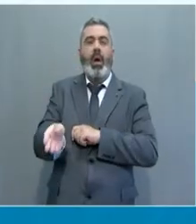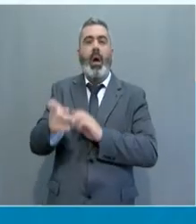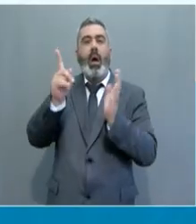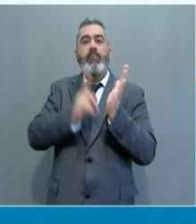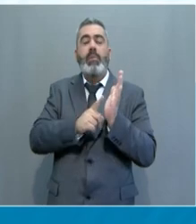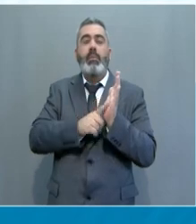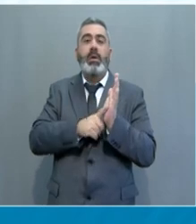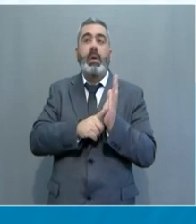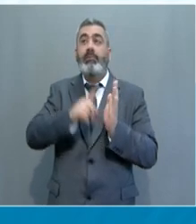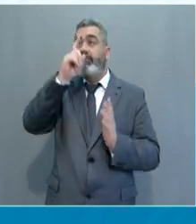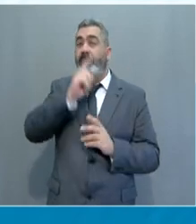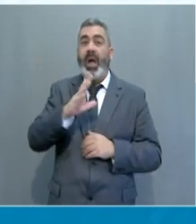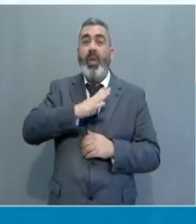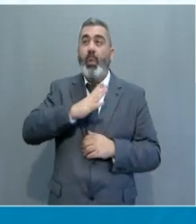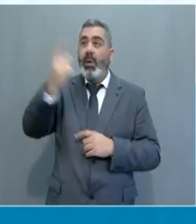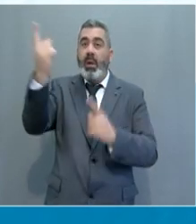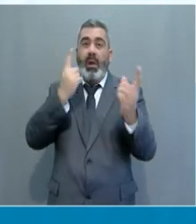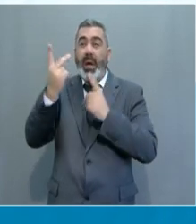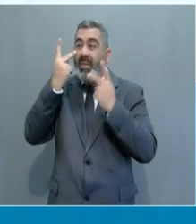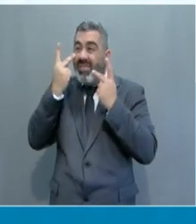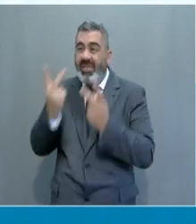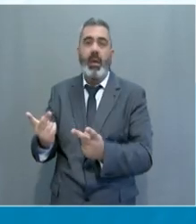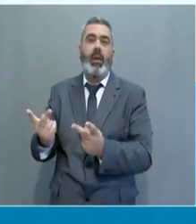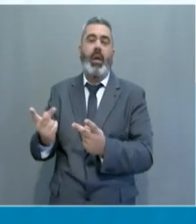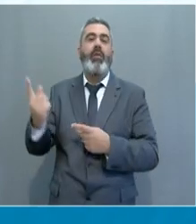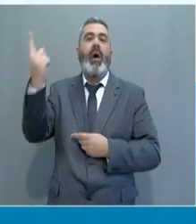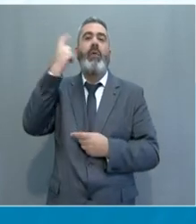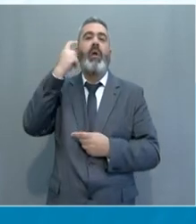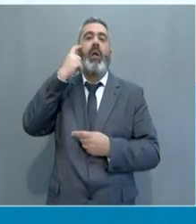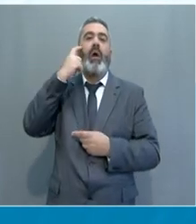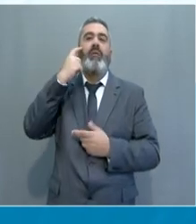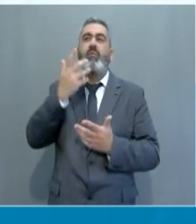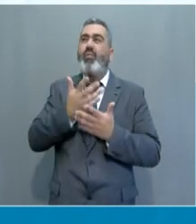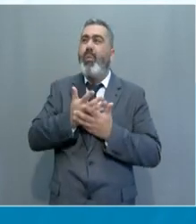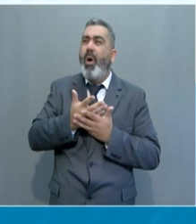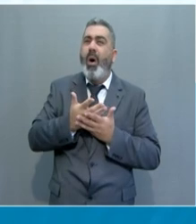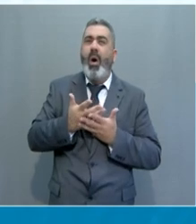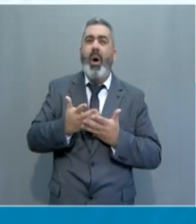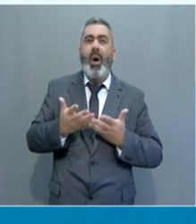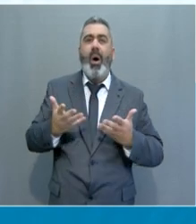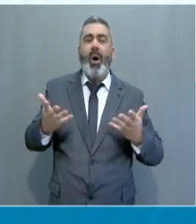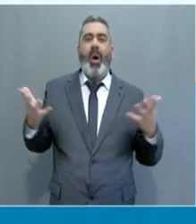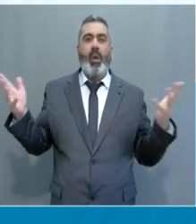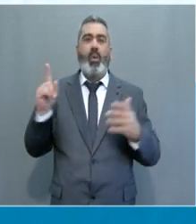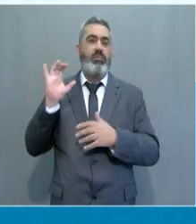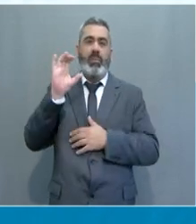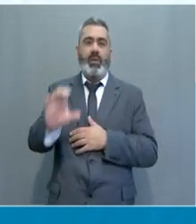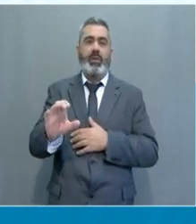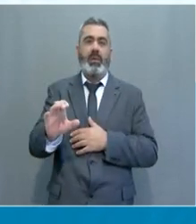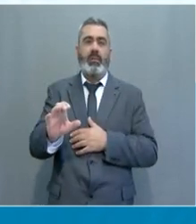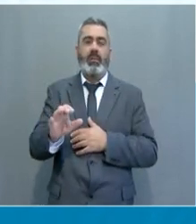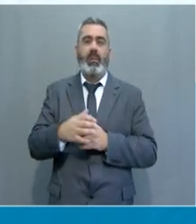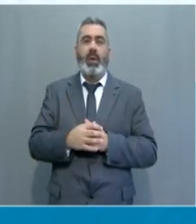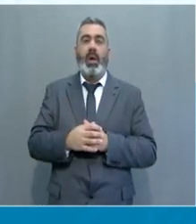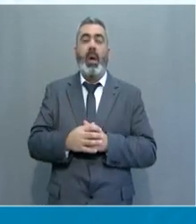να έρθει εδώ πέρα να δει το πάρκο αυτό για να αντιληφθεί το μέγεθος της επένδυσης, μια επένδυση